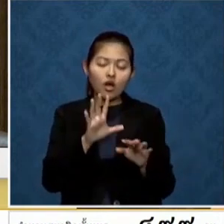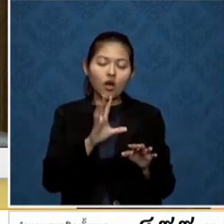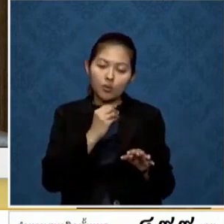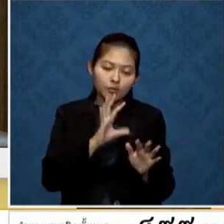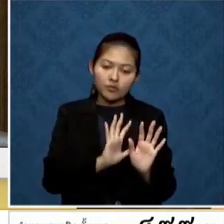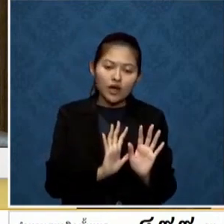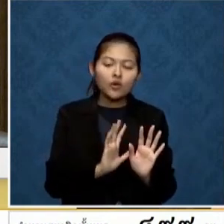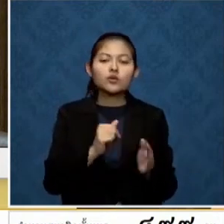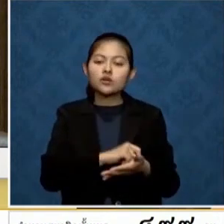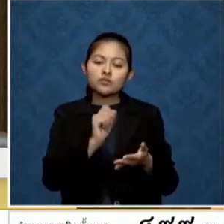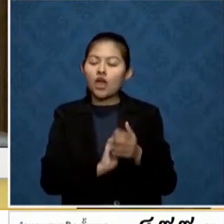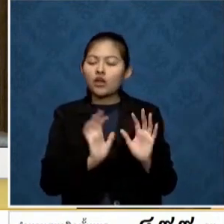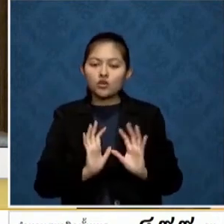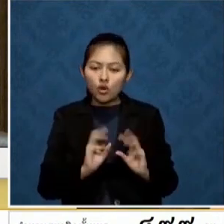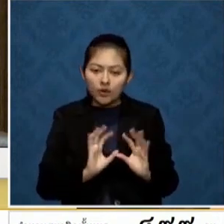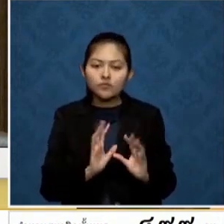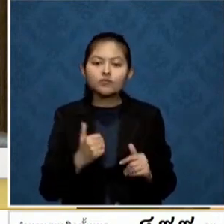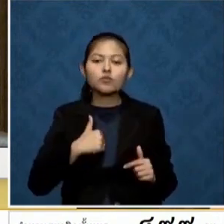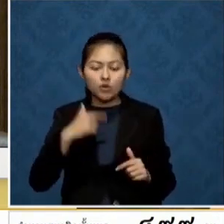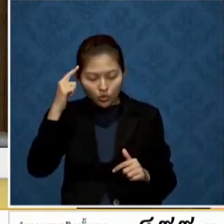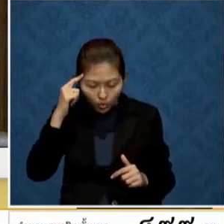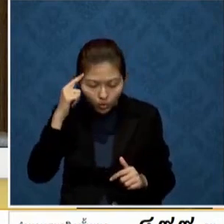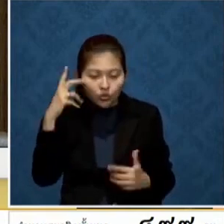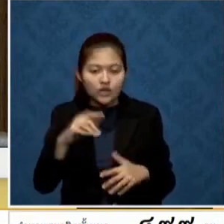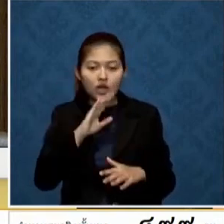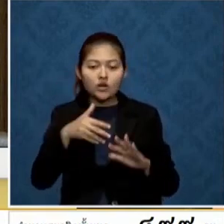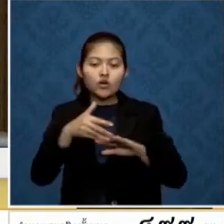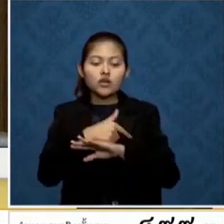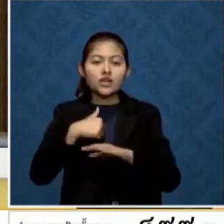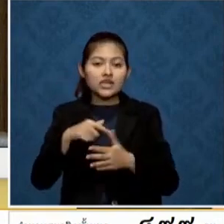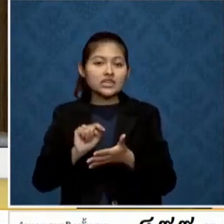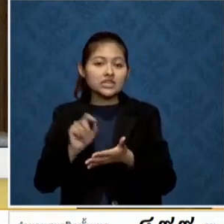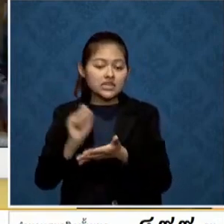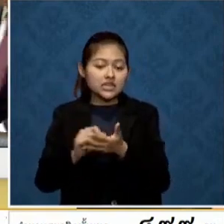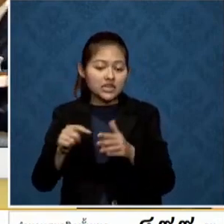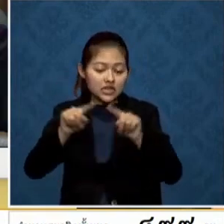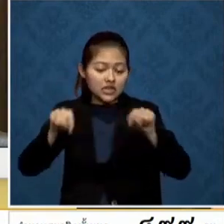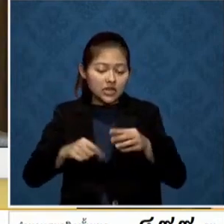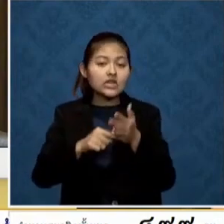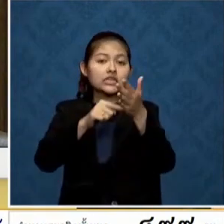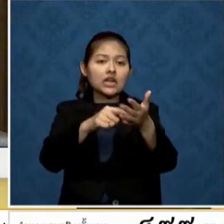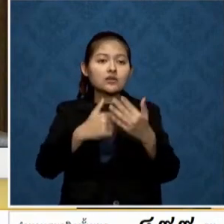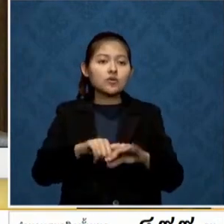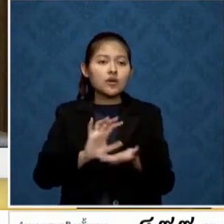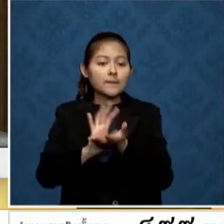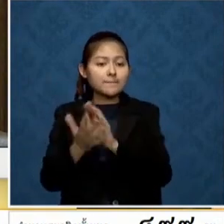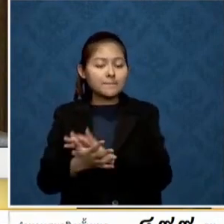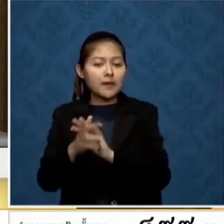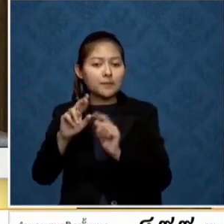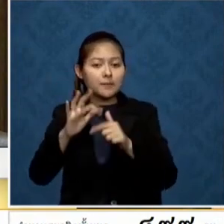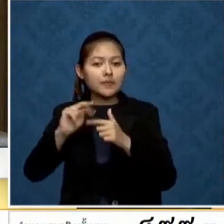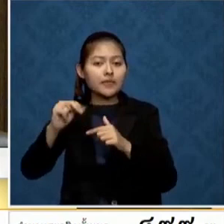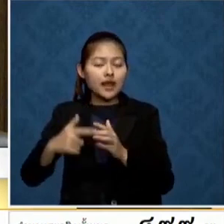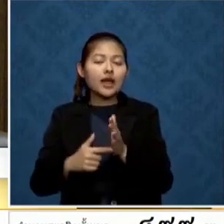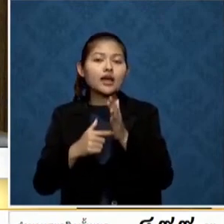นั้นผมก็จะได้รู้นะครับว่าดังนั้นเนี่ยถ้าผมจะยื่นร่างเข้าสู่การพิจารณาของสภาแห่งนี้เนี่ยผมก็ต้องไปปรับตัวร่างพรบรับ